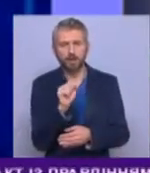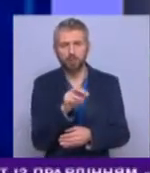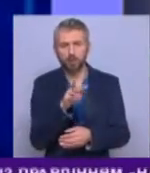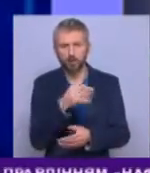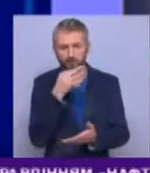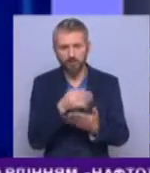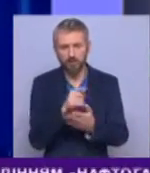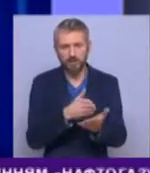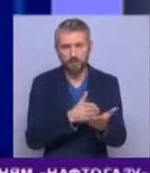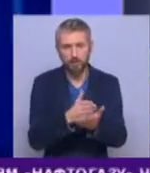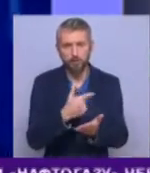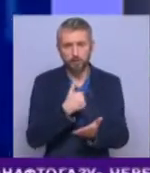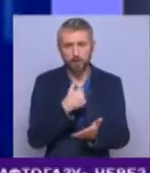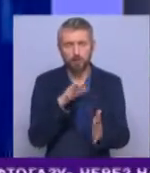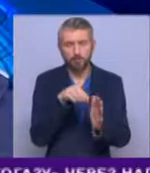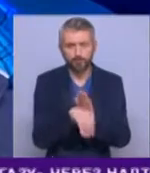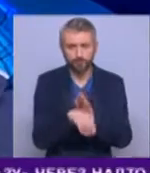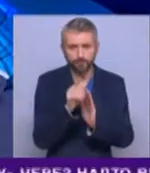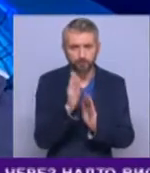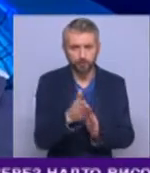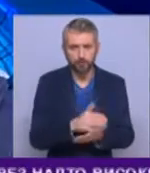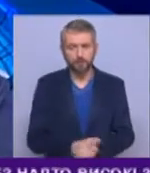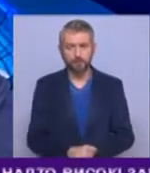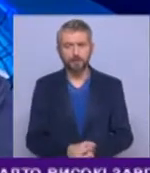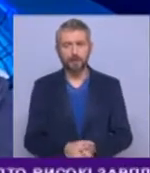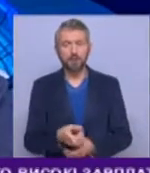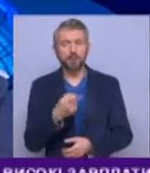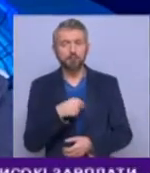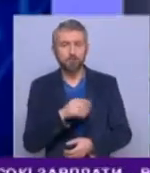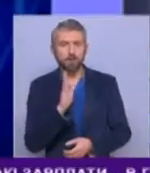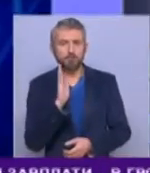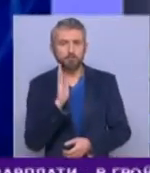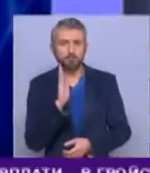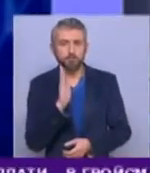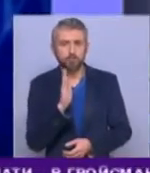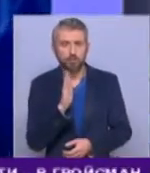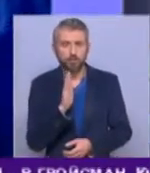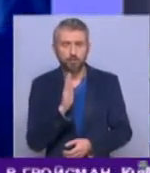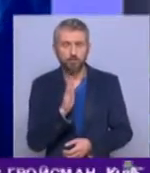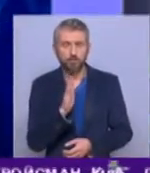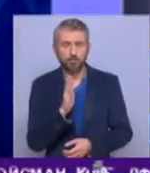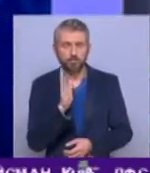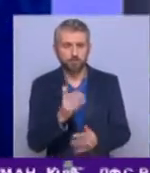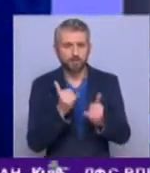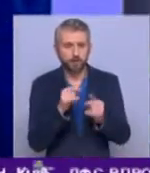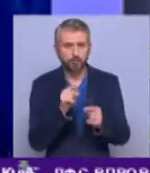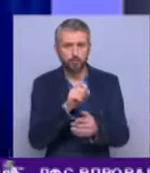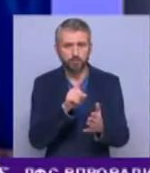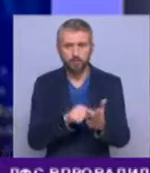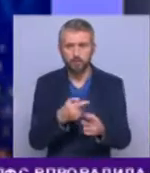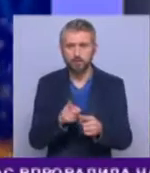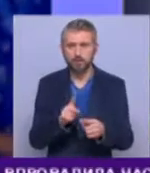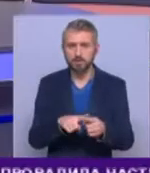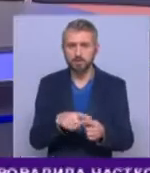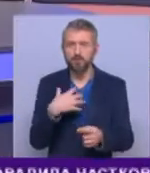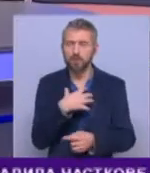цей напрямок. Я безпосередньо долучусь до цієї розмови. Пан Андрія, і ми безпосередньо, от якраз от всю передачу присвятимо цьому питанню. Це важливий, тому що